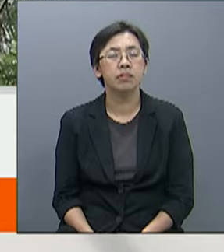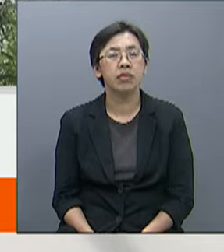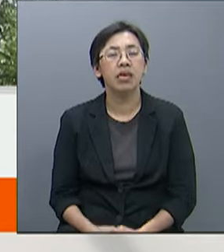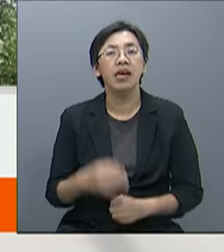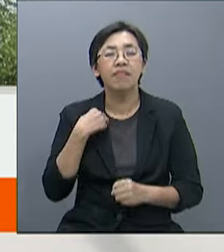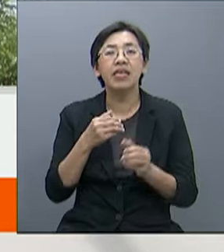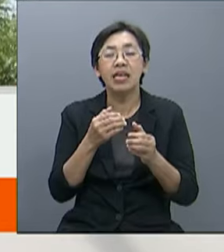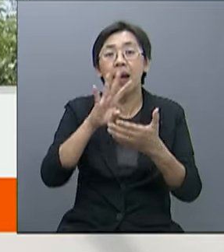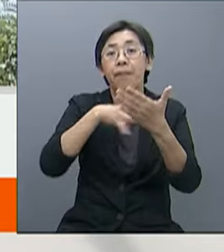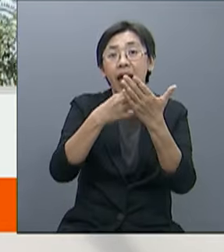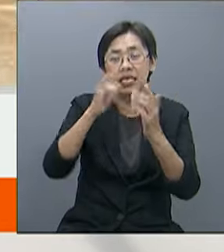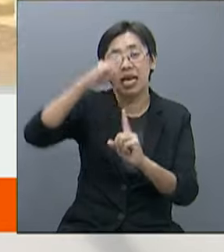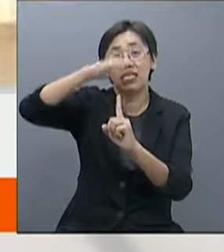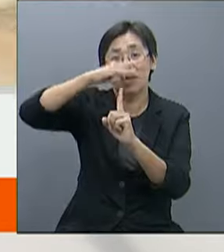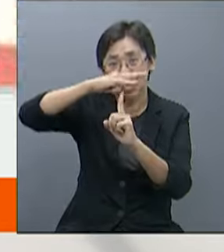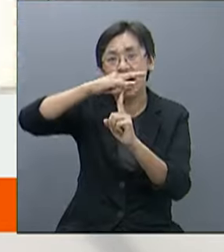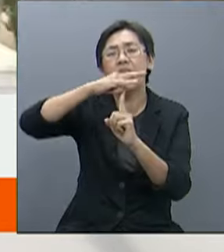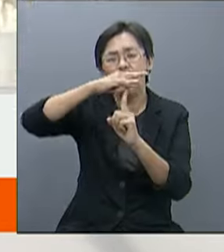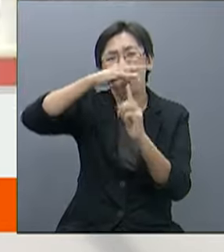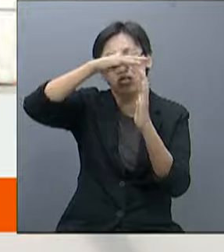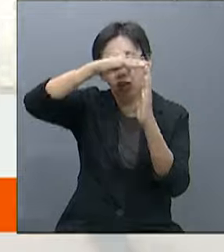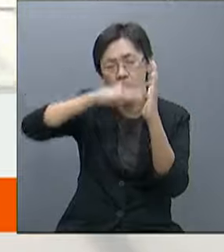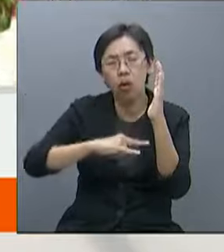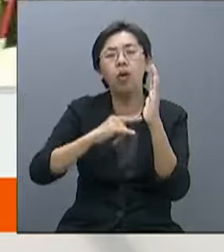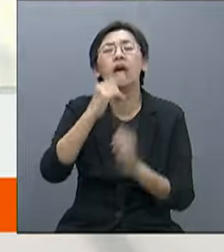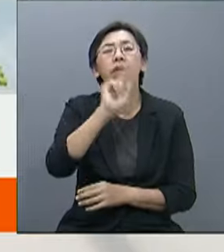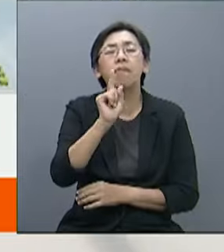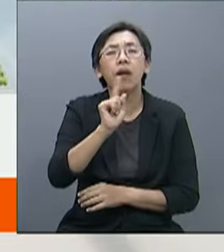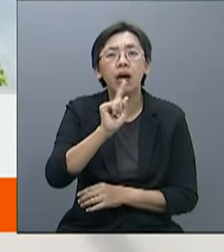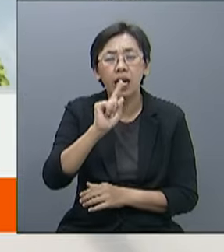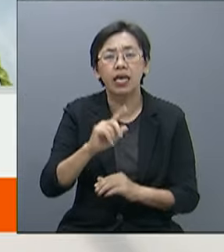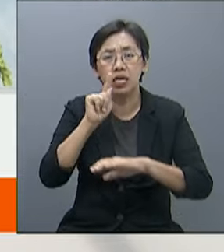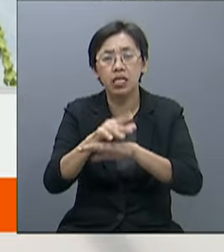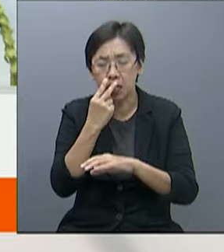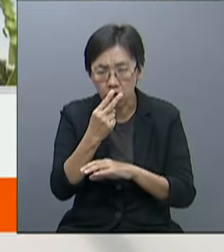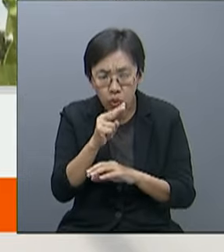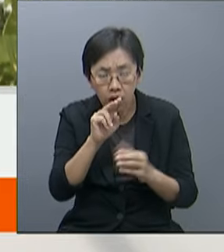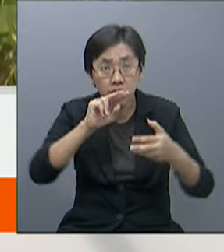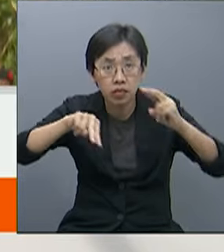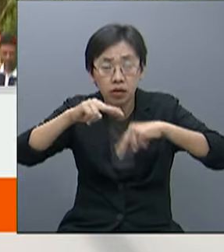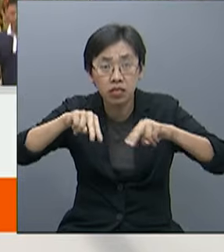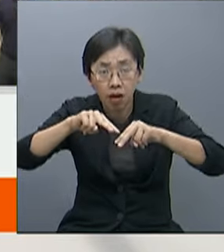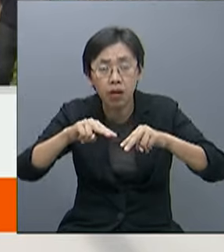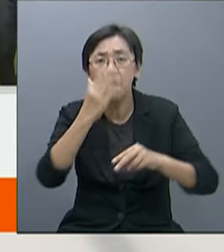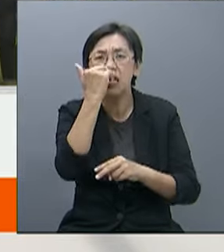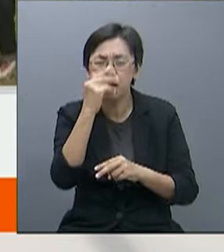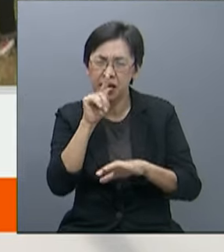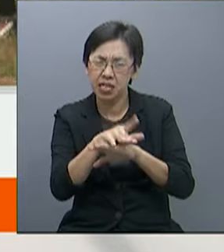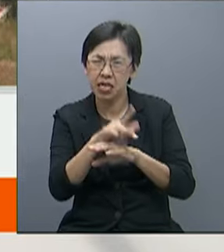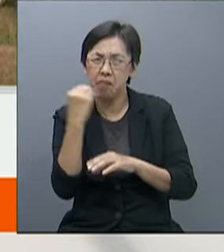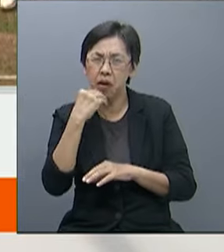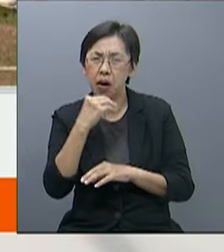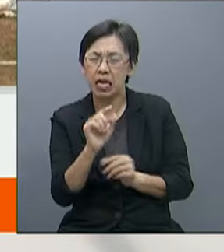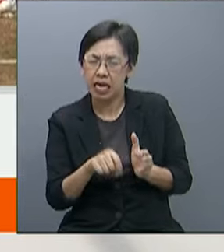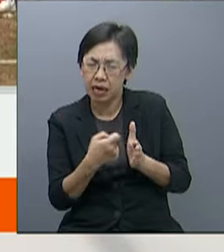สาสัญญาณลงนะครับรถกำลังส่งและเรื่องอินเทอร์เน็ตเราก็กำลังเช็คอยู่ว่าใครมีทราฟฟิกที่สูงเกินเหตุเราก็